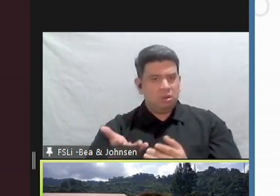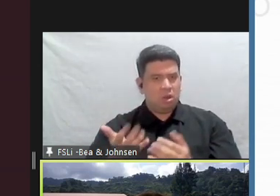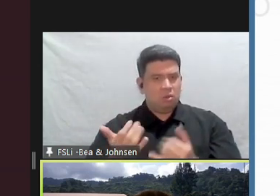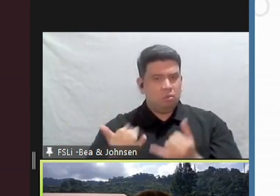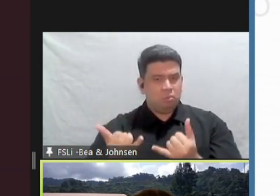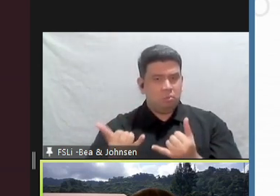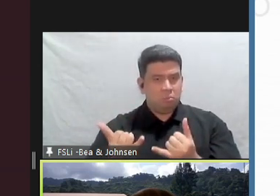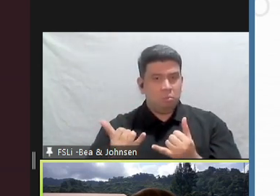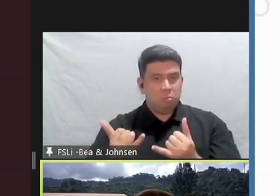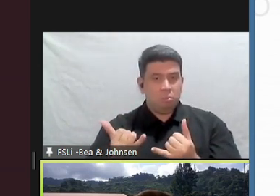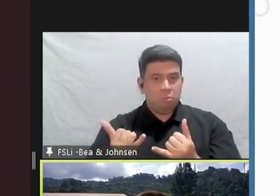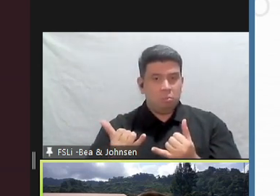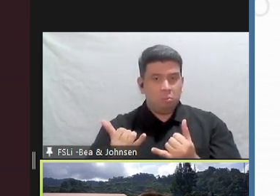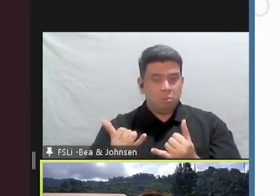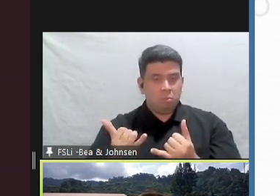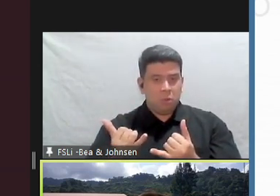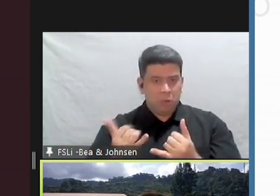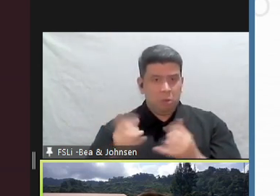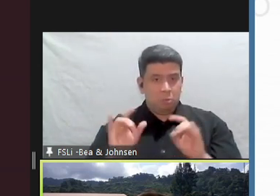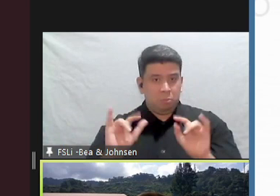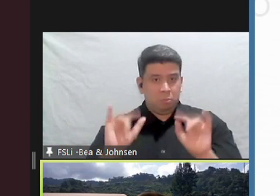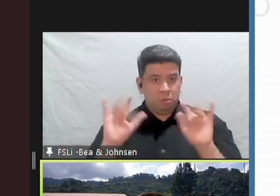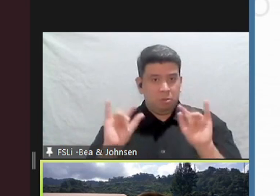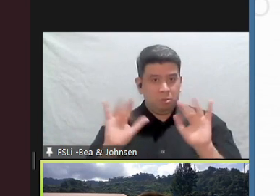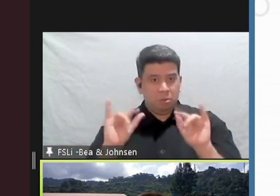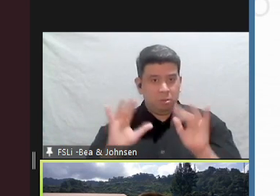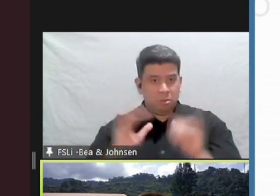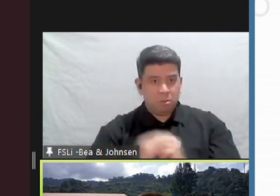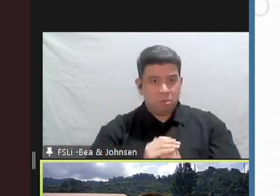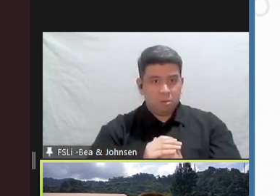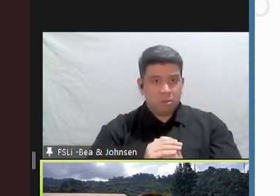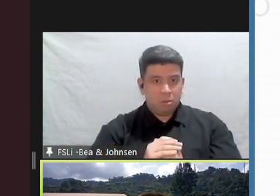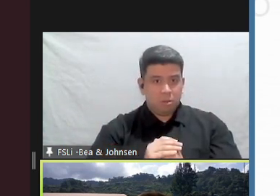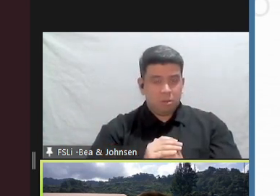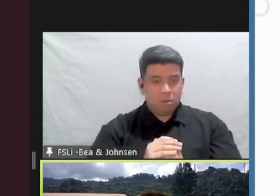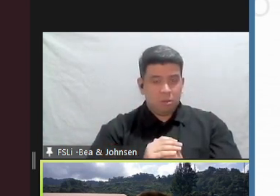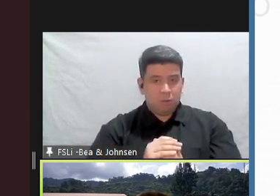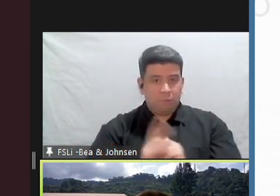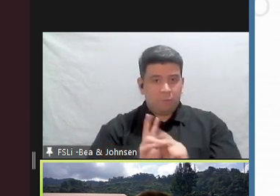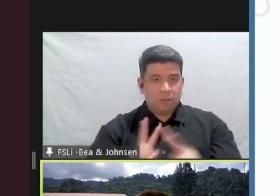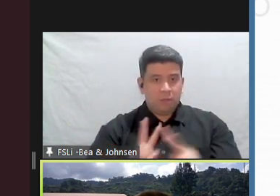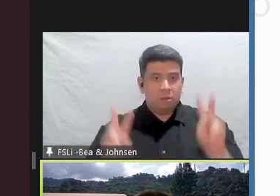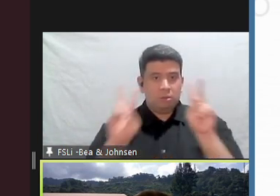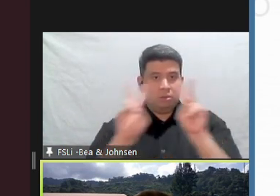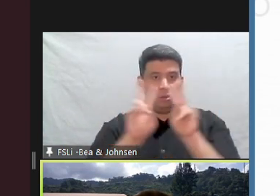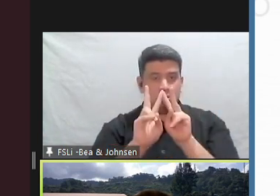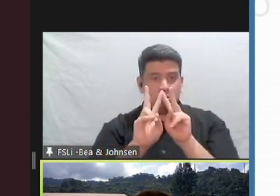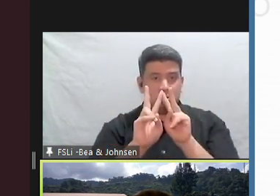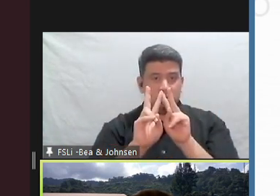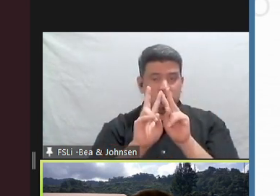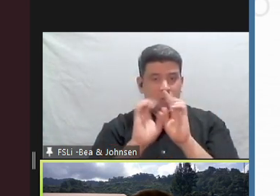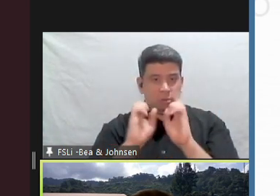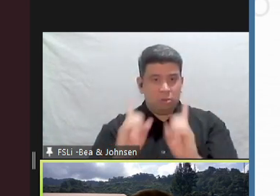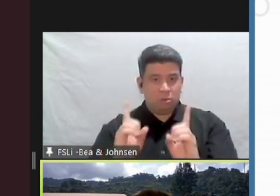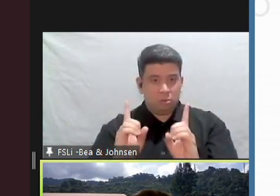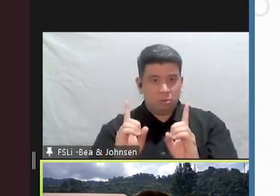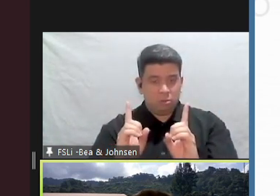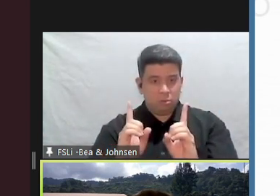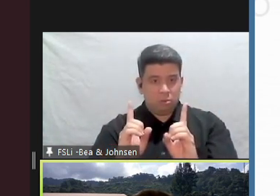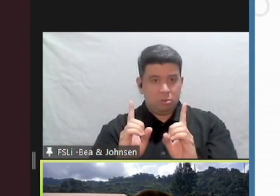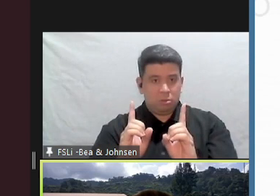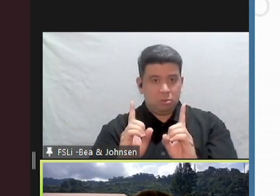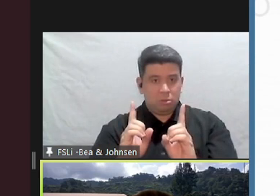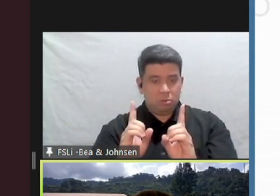Tapos, malakas ang kanyang values education, socio-emotional learning. Kaya lang tinanggal yung mother tongue. At ang pinalit ay